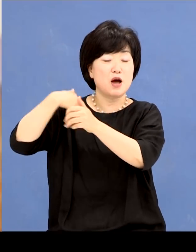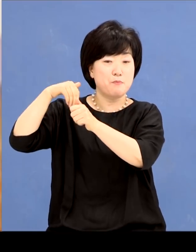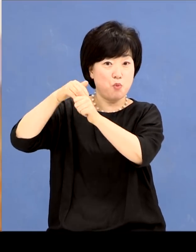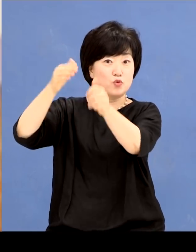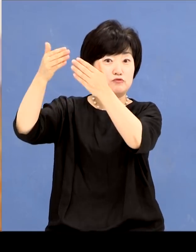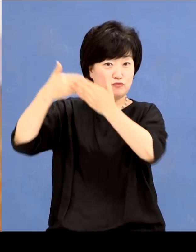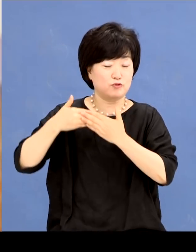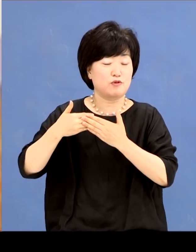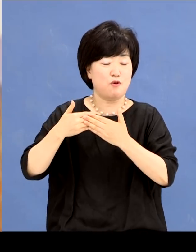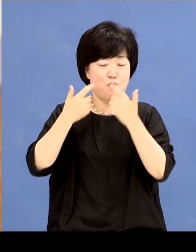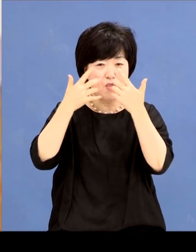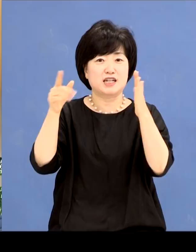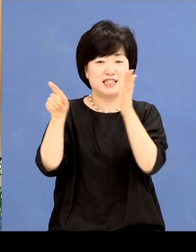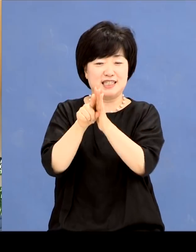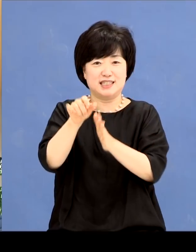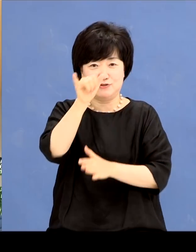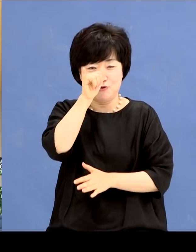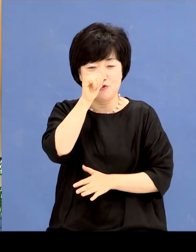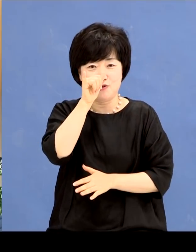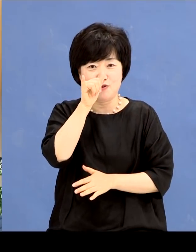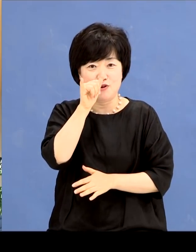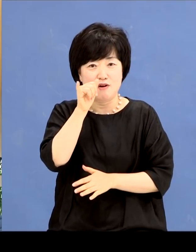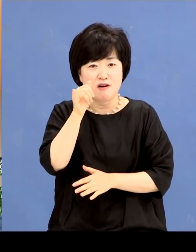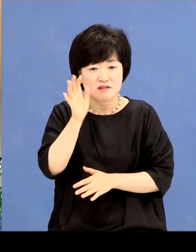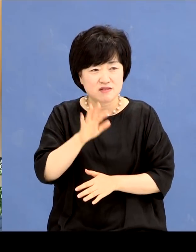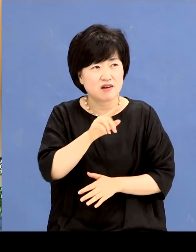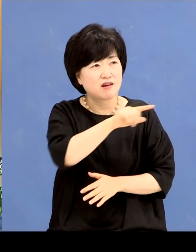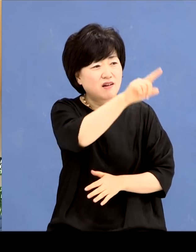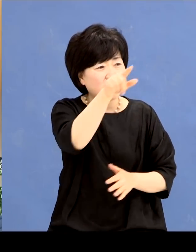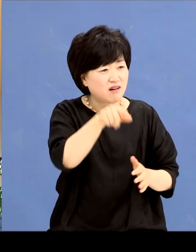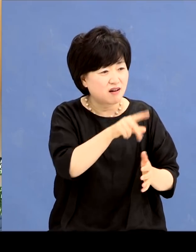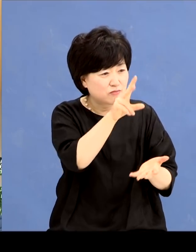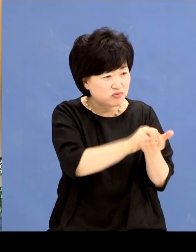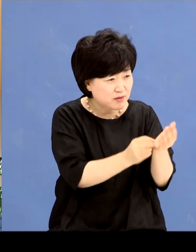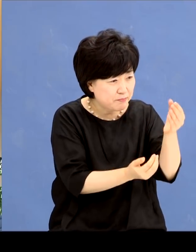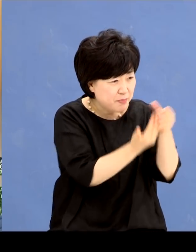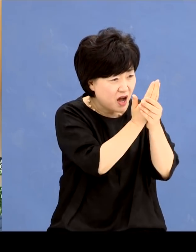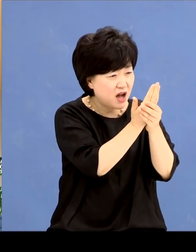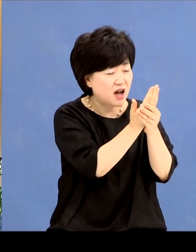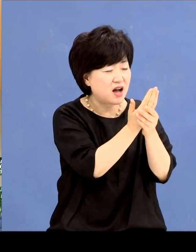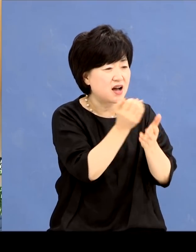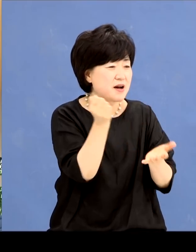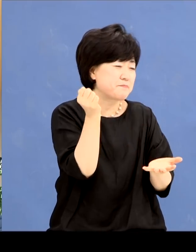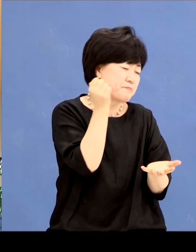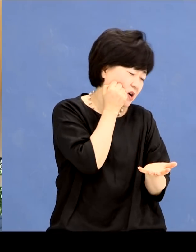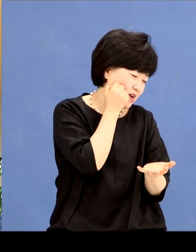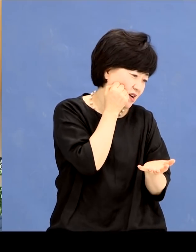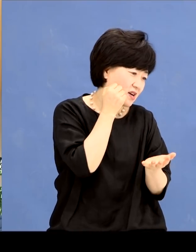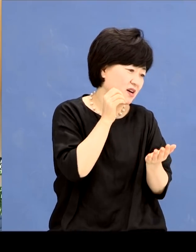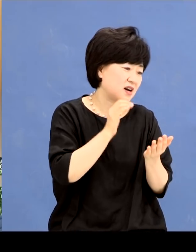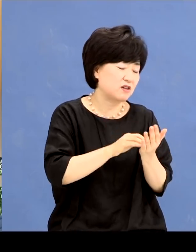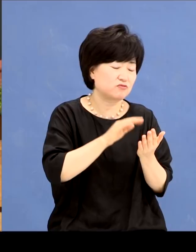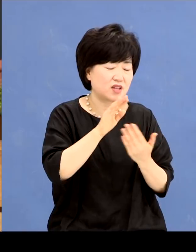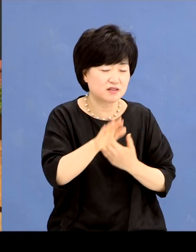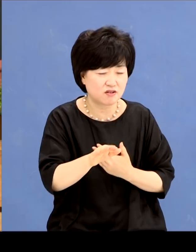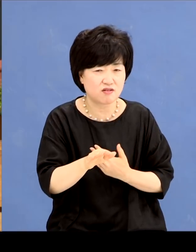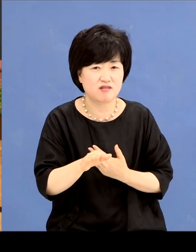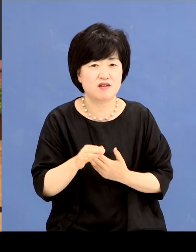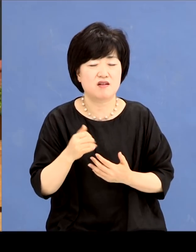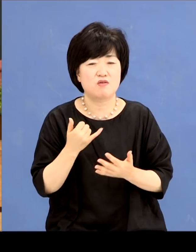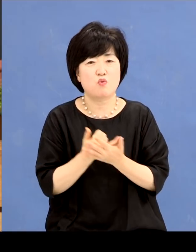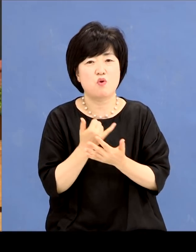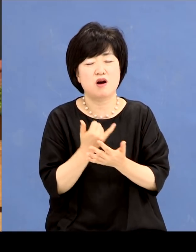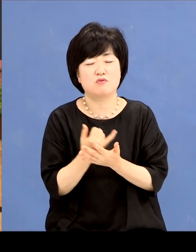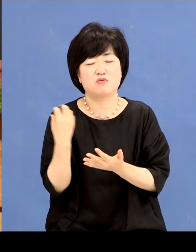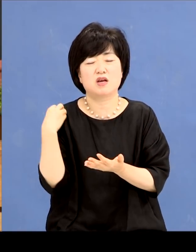보내신 곳이라는 확신이 있었기 때문에. 그런데 그 경험을 하고 나서 다시 제가 완전히 그냥 그렇죠, 고아로 돌아간 것 같아요. 근데 어떠세요? 이제